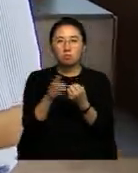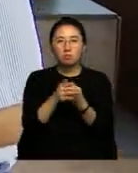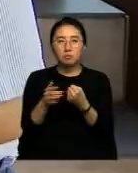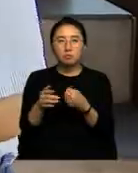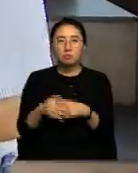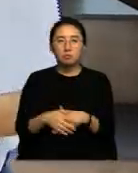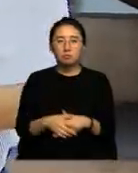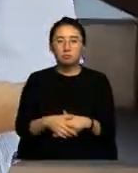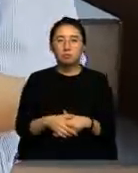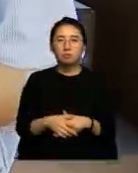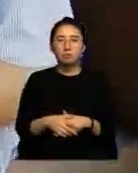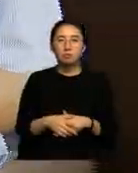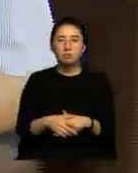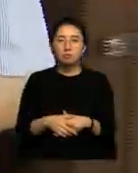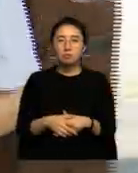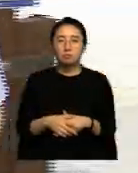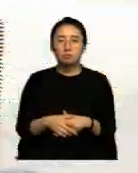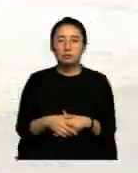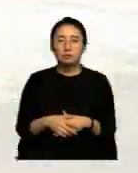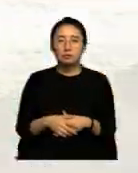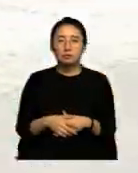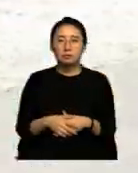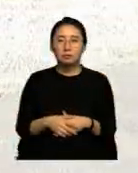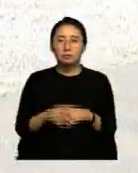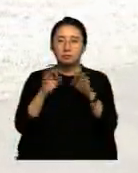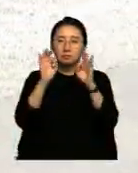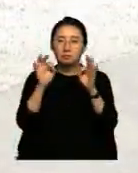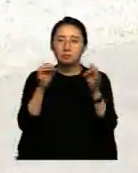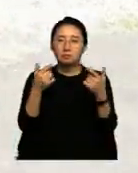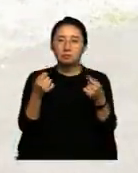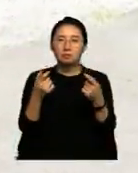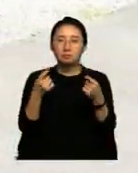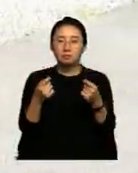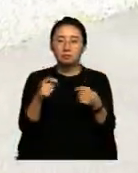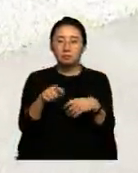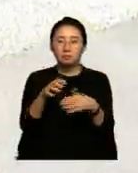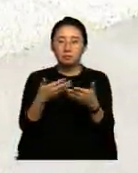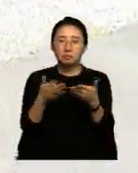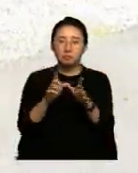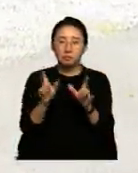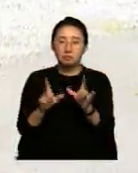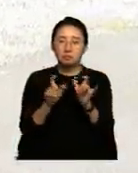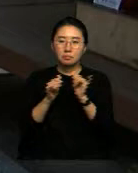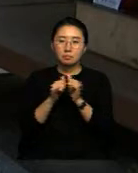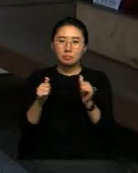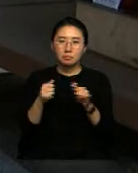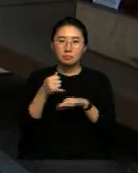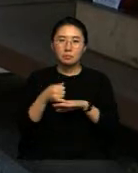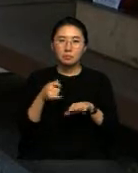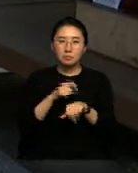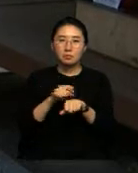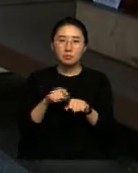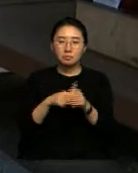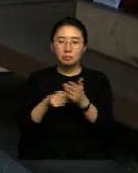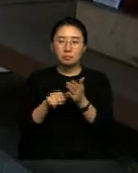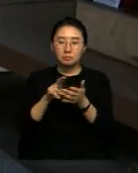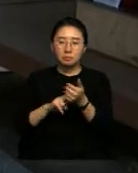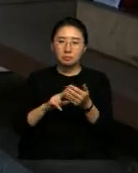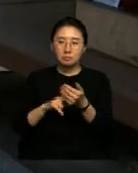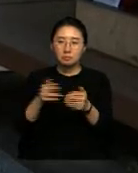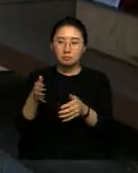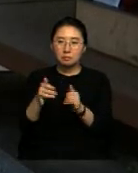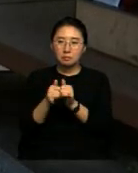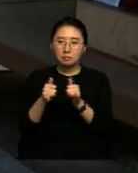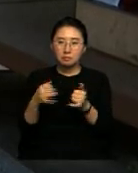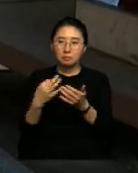알겠습니다. 감사합니다. 네, 고맙습니다. 네. 자, 이 보신 것처럼요. 이 한편 이 마을 주민들은 이 농특산물 판매, 무인 판매